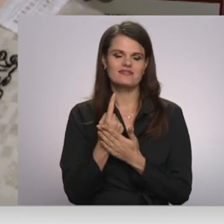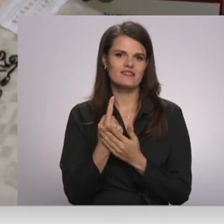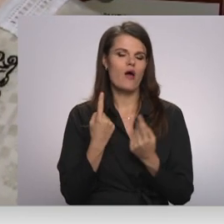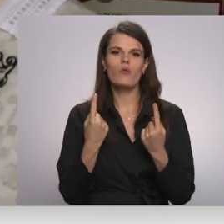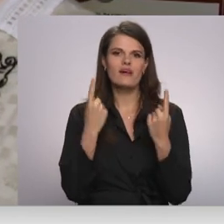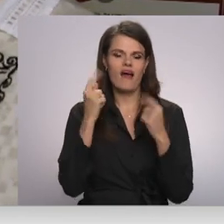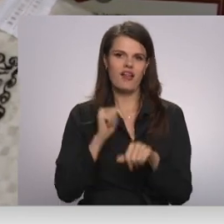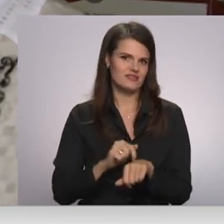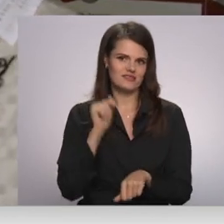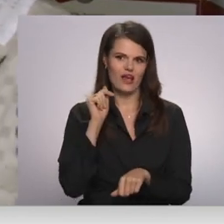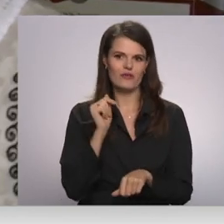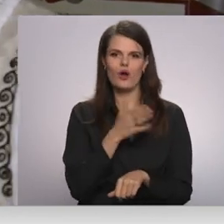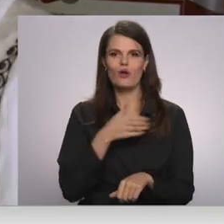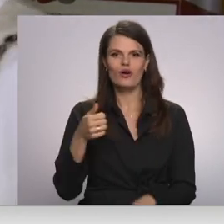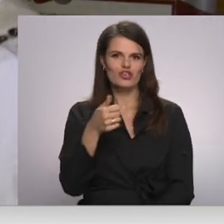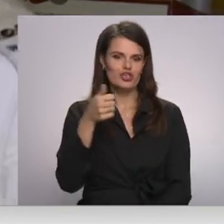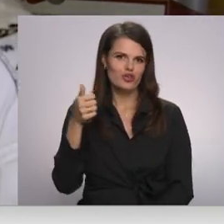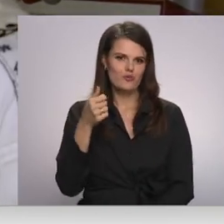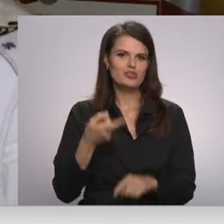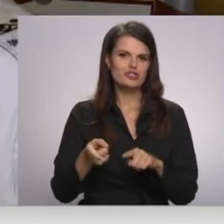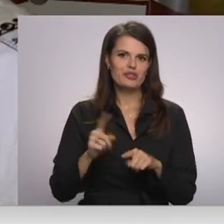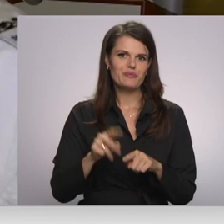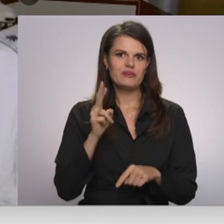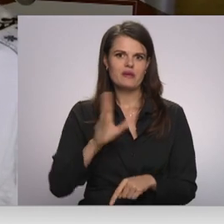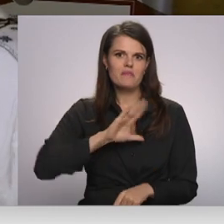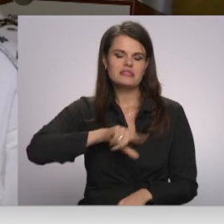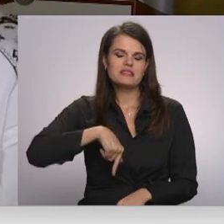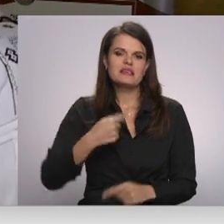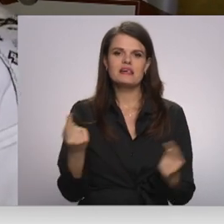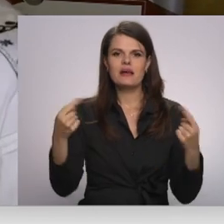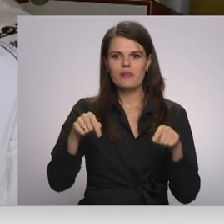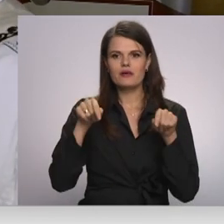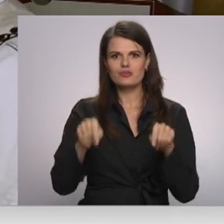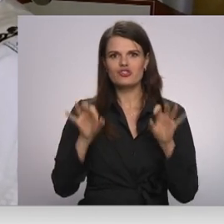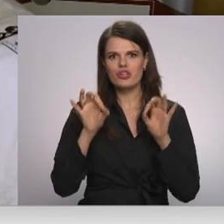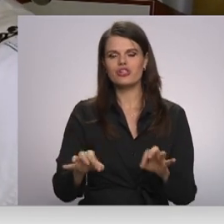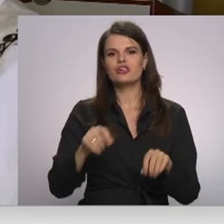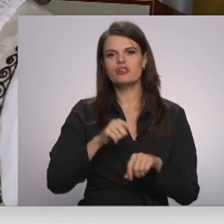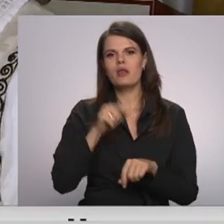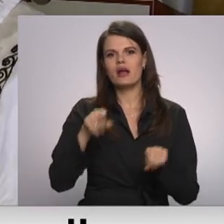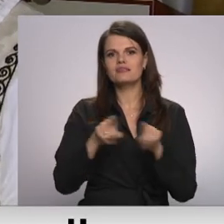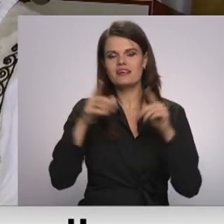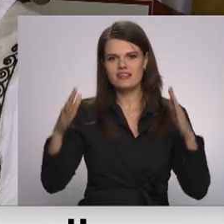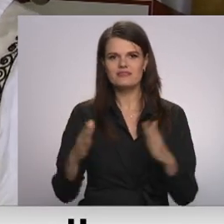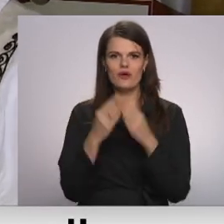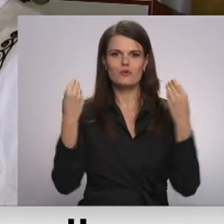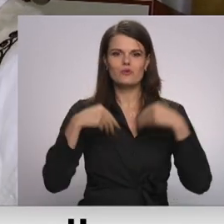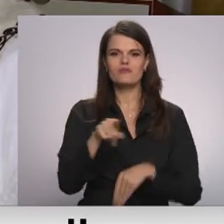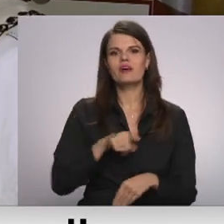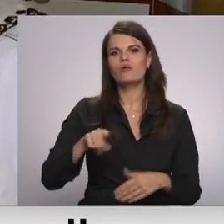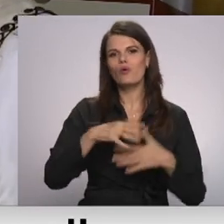vienreizējas sajūtas. Ļoti īpaši, jo pēc ilgiem laikiem šie tiešām liekas kā svētki, uzvilka tautas tērp